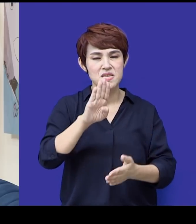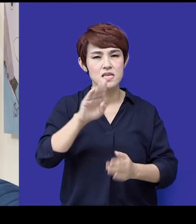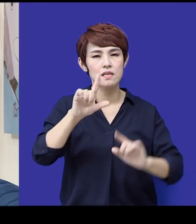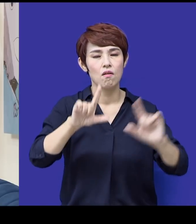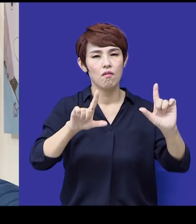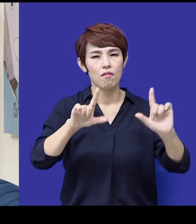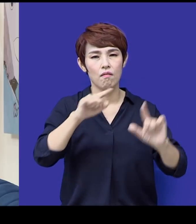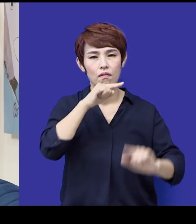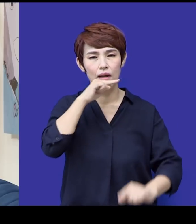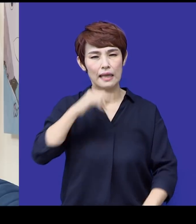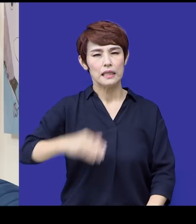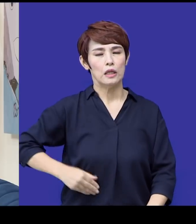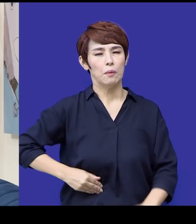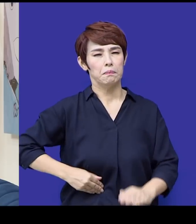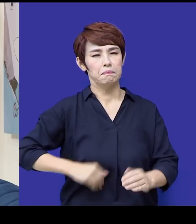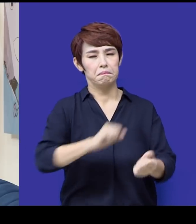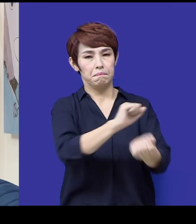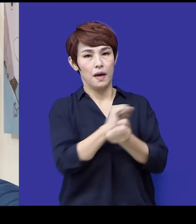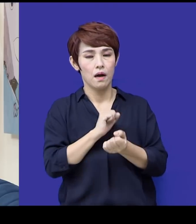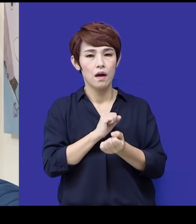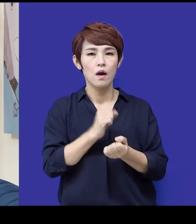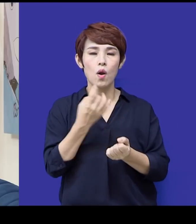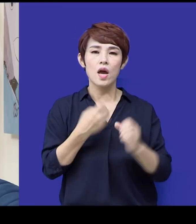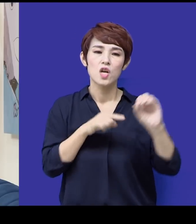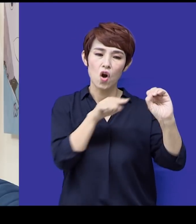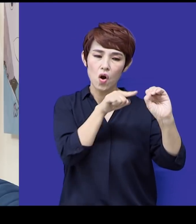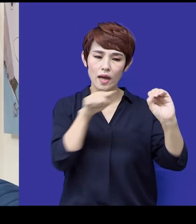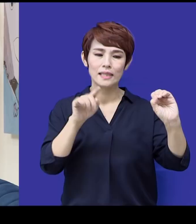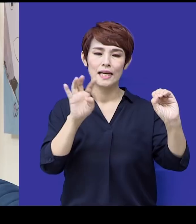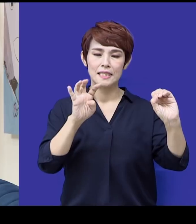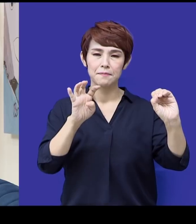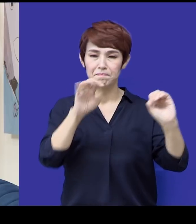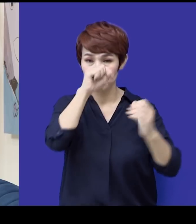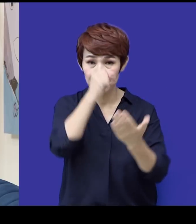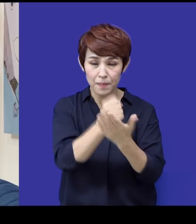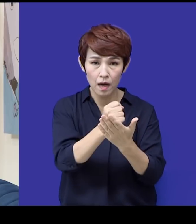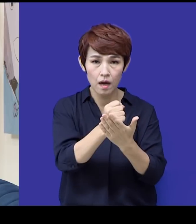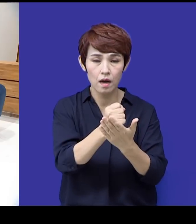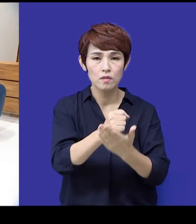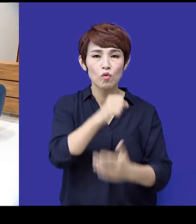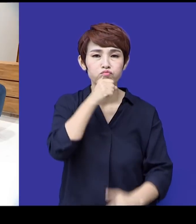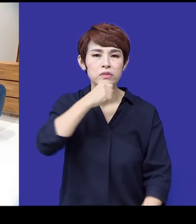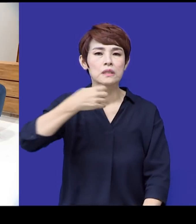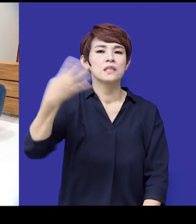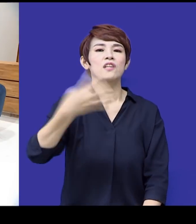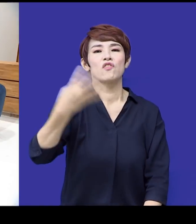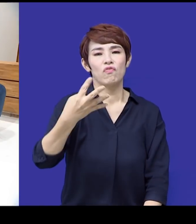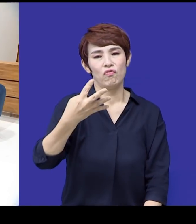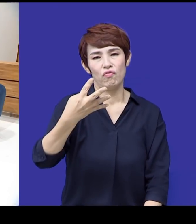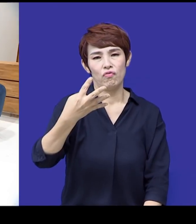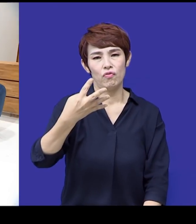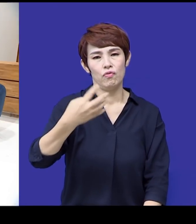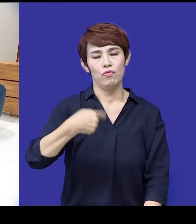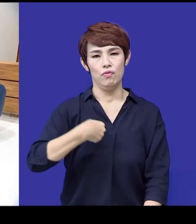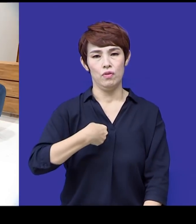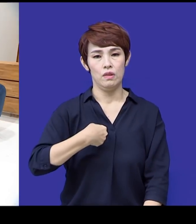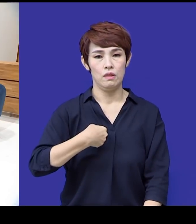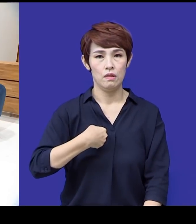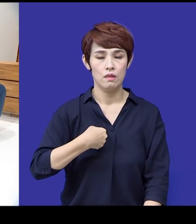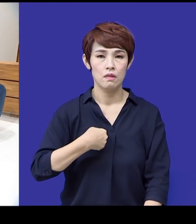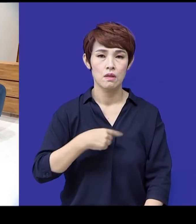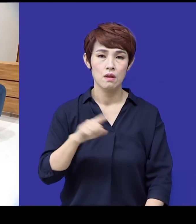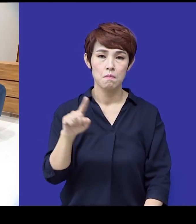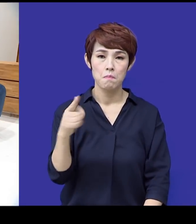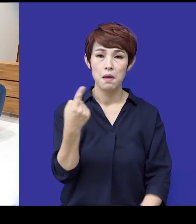간 수치가 0에서 40이 정상인데 4,000이 됐어요. 그러면